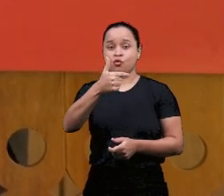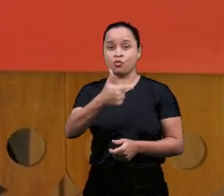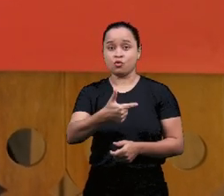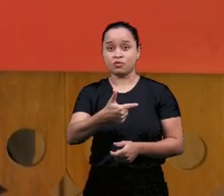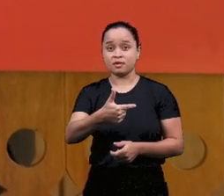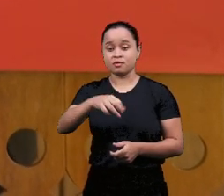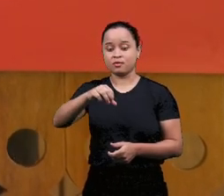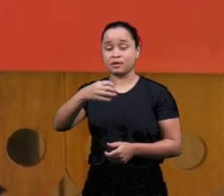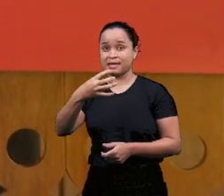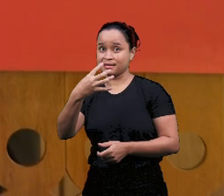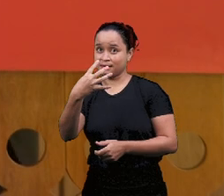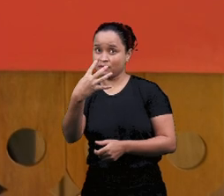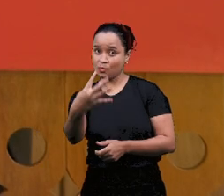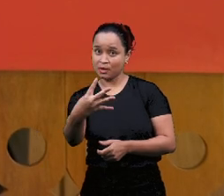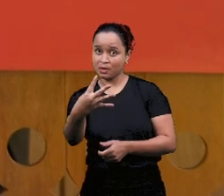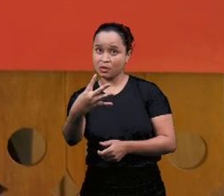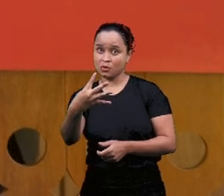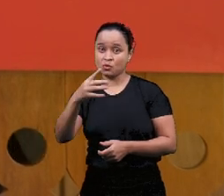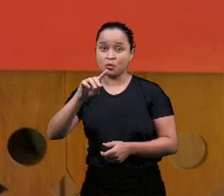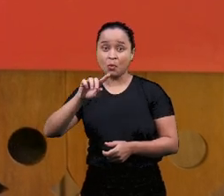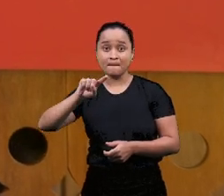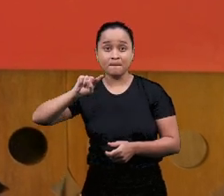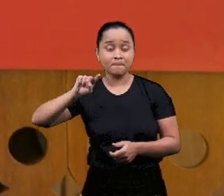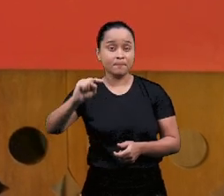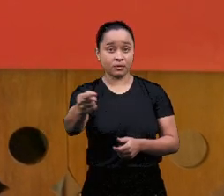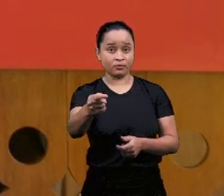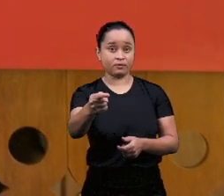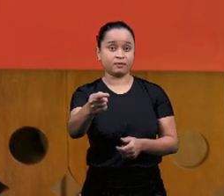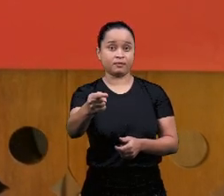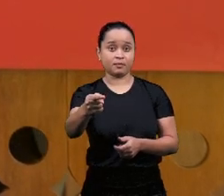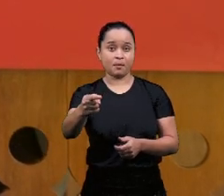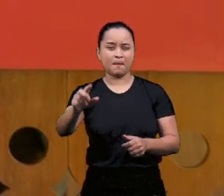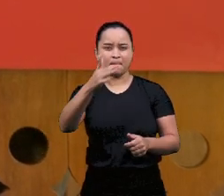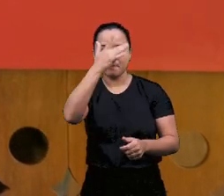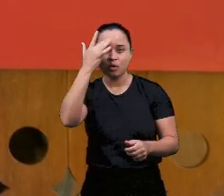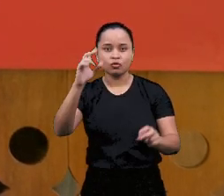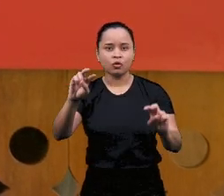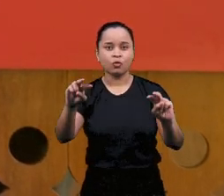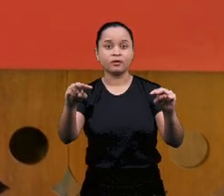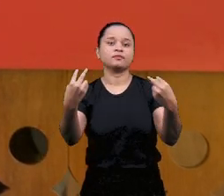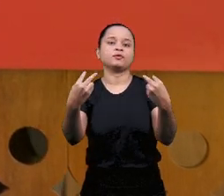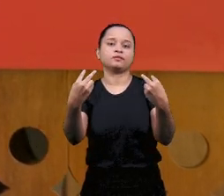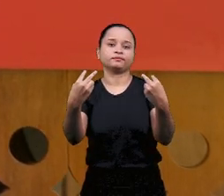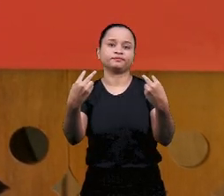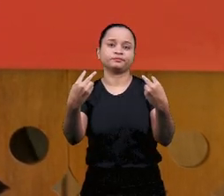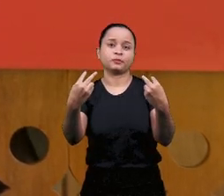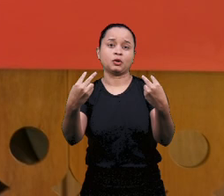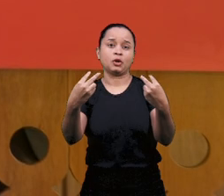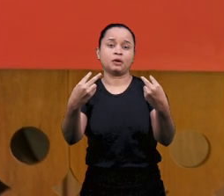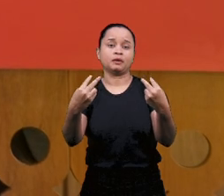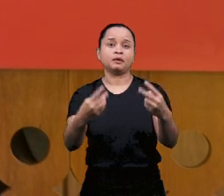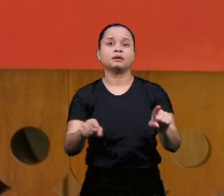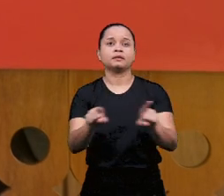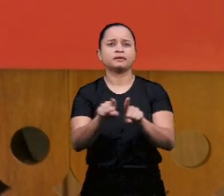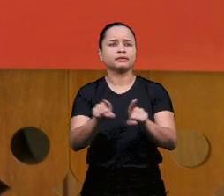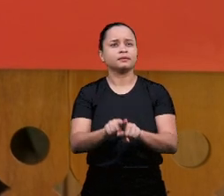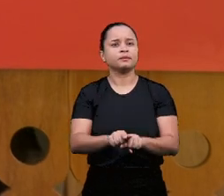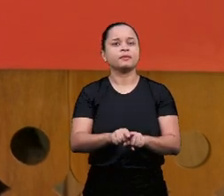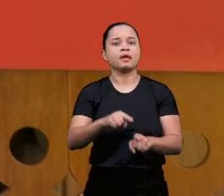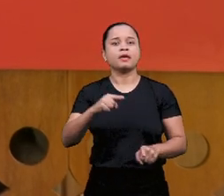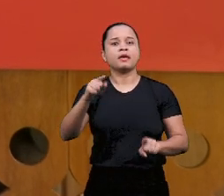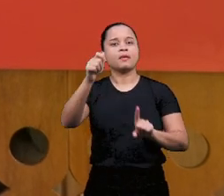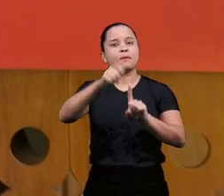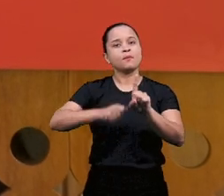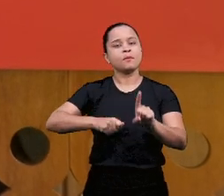le mois d'août 434 000. Donc entre juillet et août, donc 40% à peu